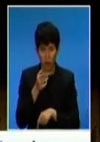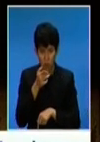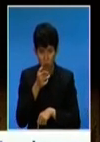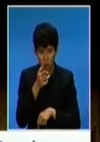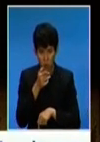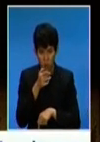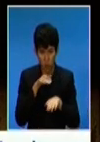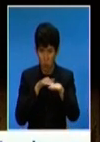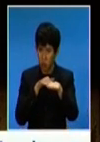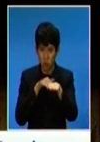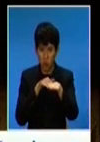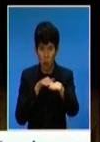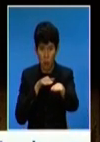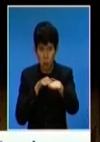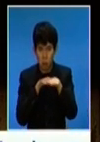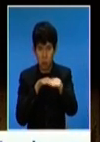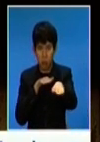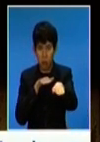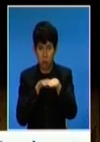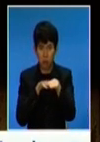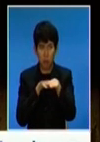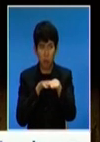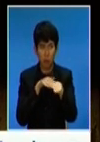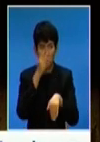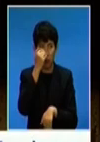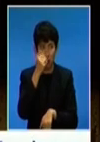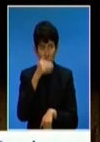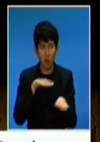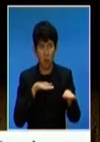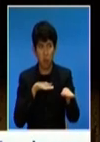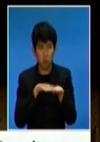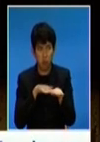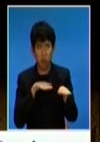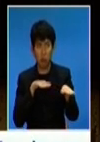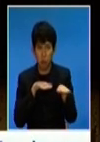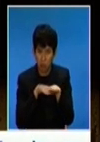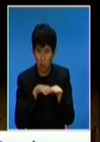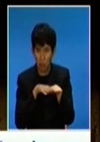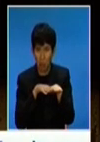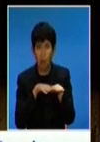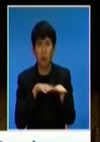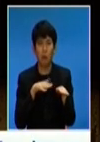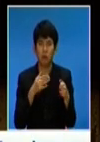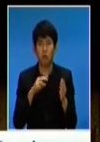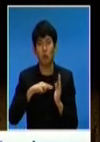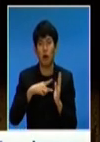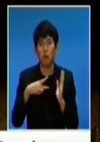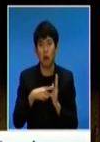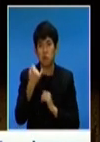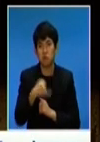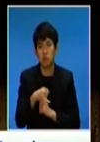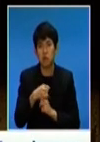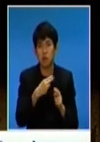กลับหัวเป็นหางเลยครับถอยหลังไปชนเขาชนแล้วถอยกลับมาชนใหม่อีก2ครั้งถ้าไม่